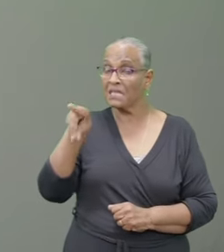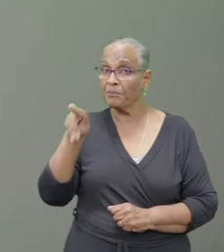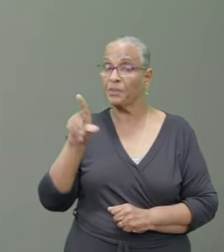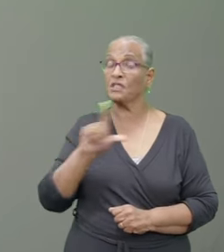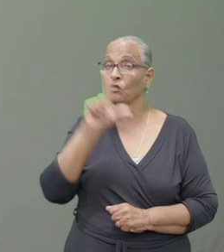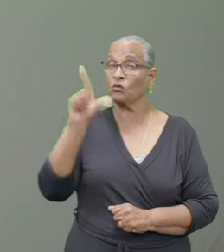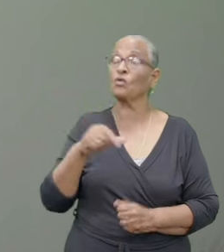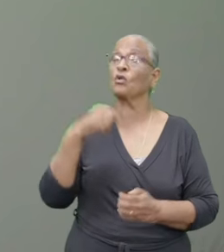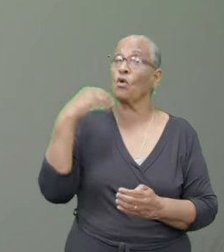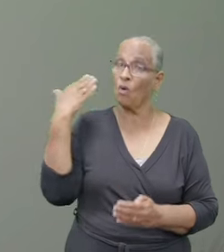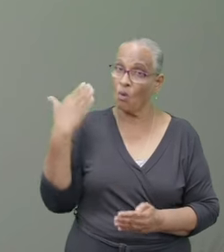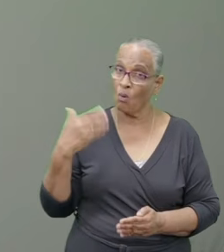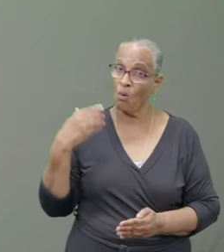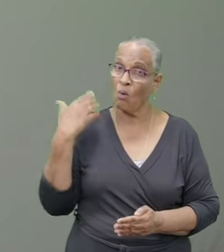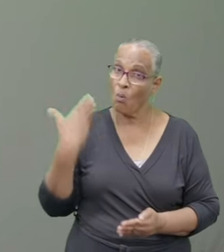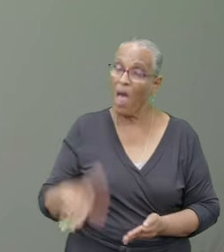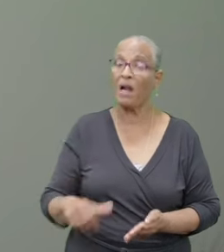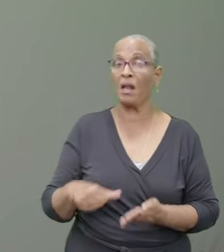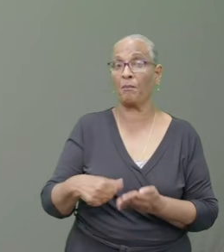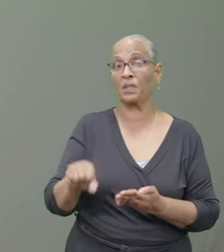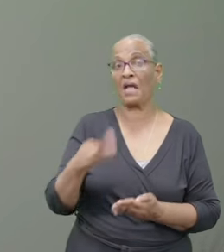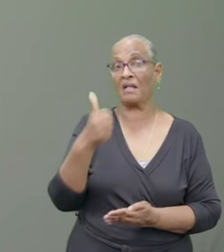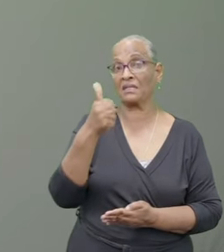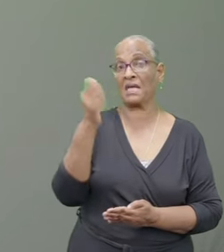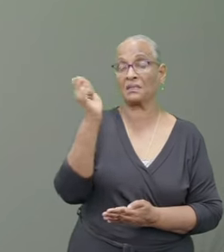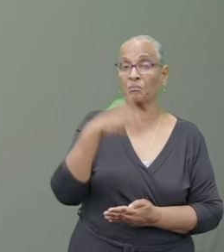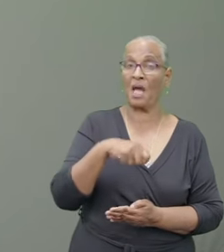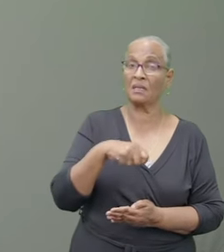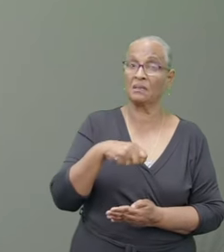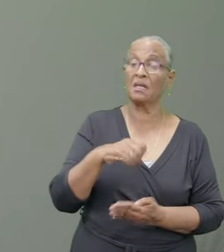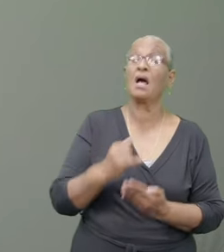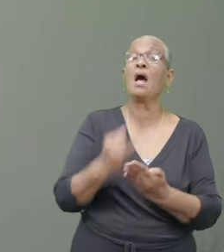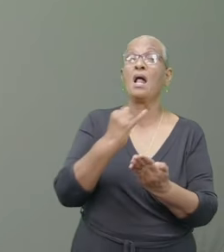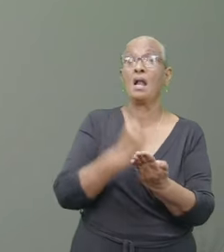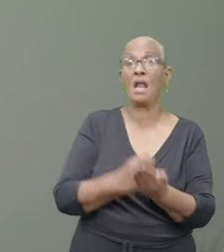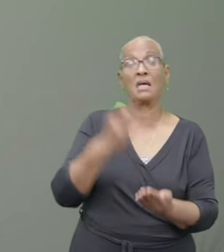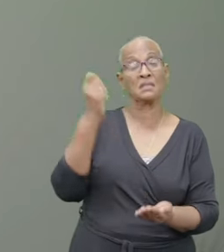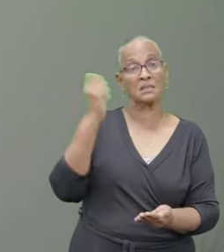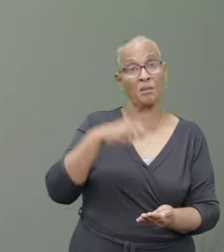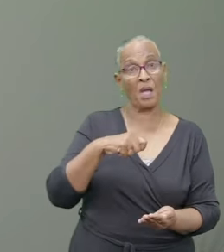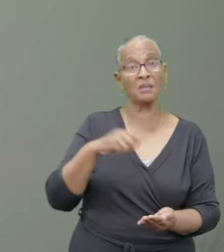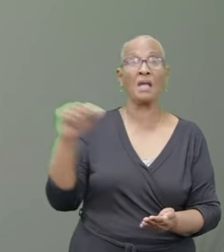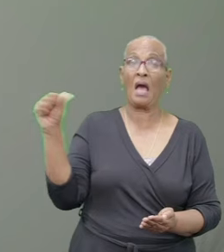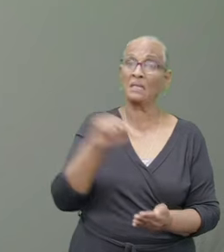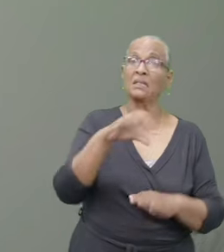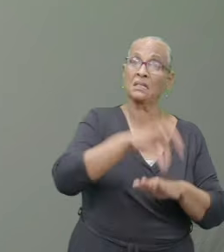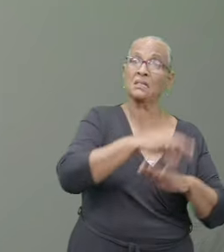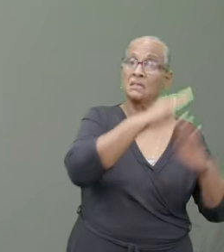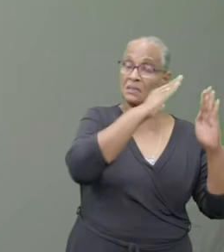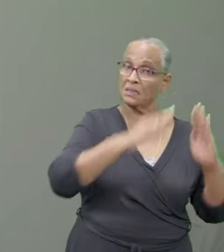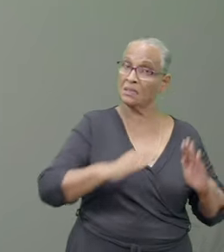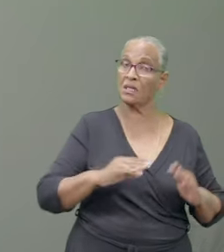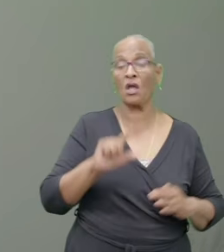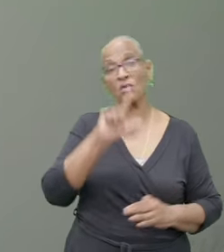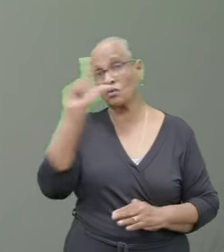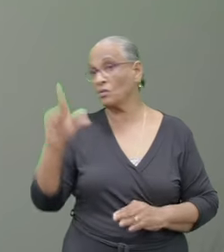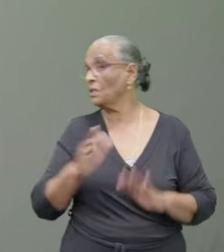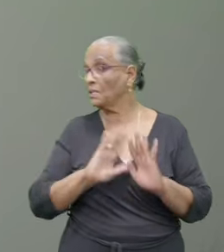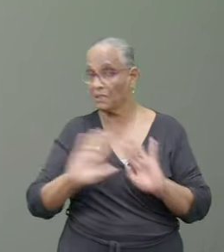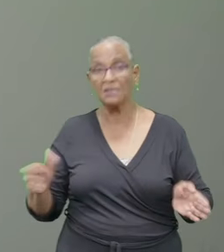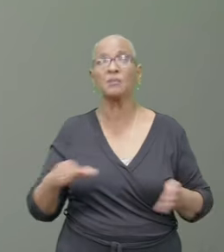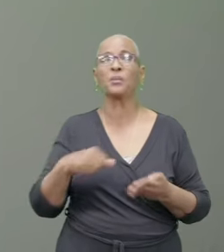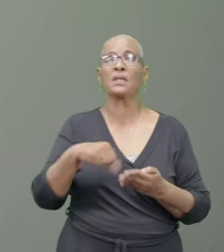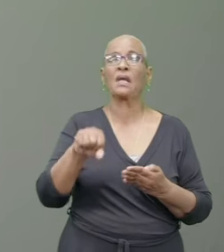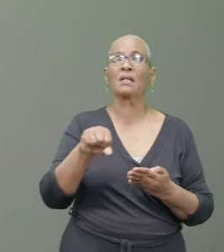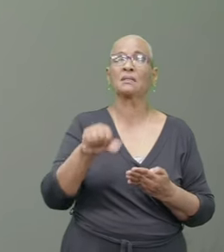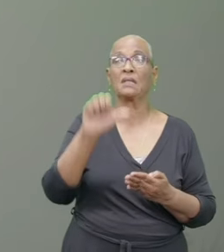betaald, maar dat was voor 6 maanden. Dus dan is die laatste maand die de andere ziekenhuizen hebben gehad, die juli niet betaald hadden,